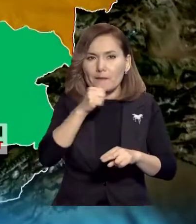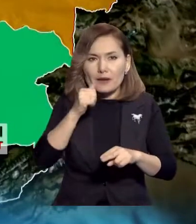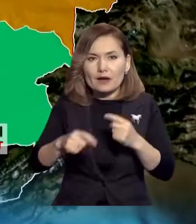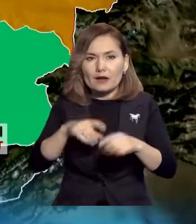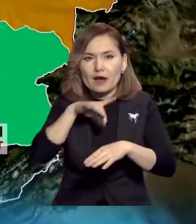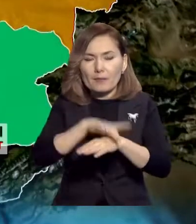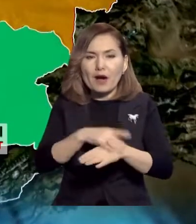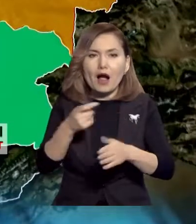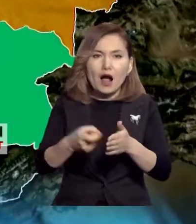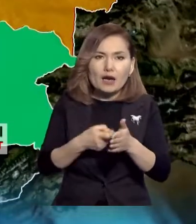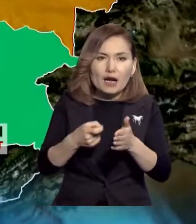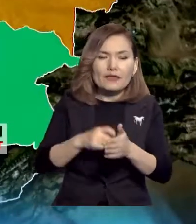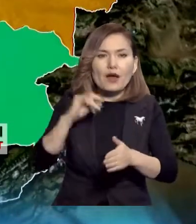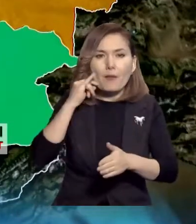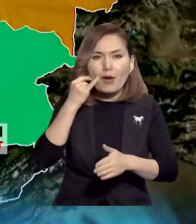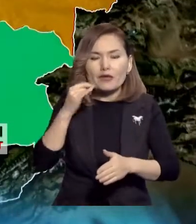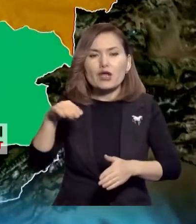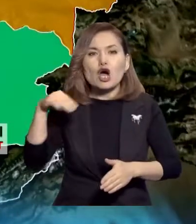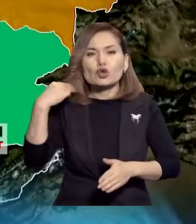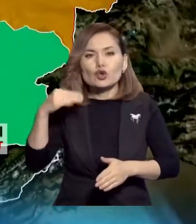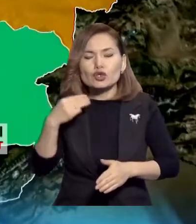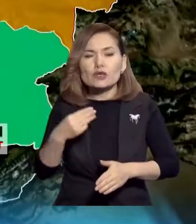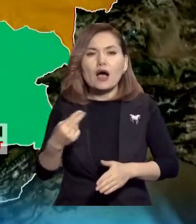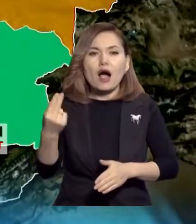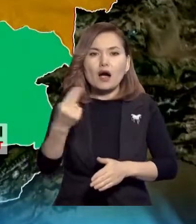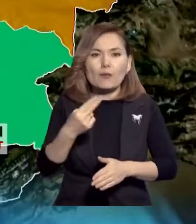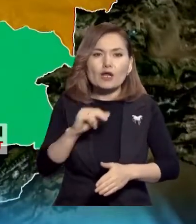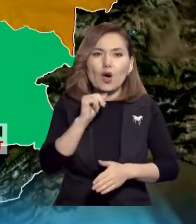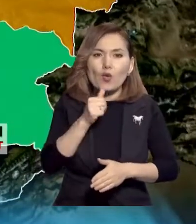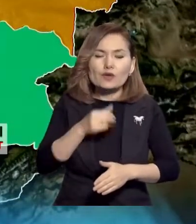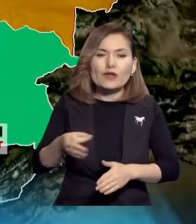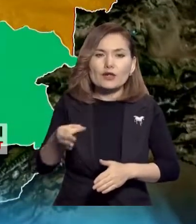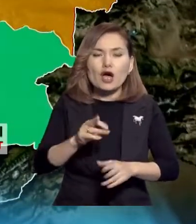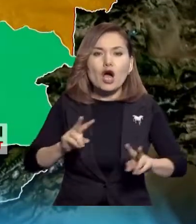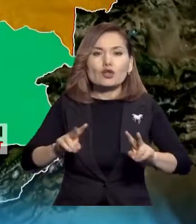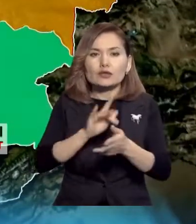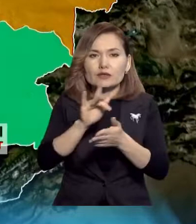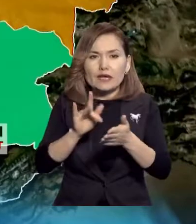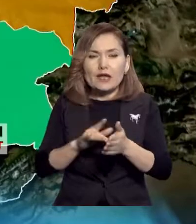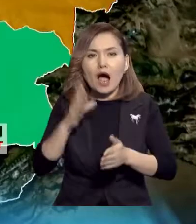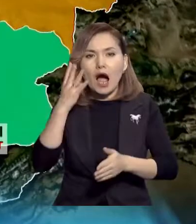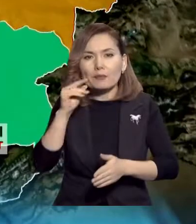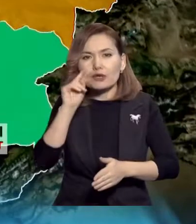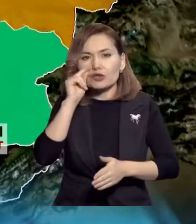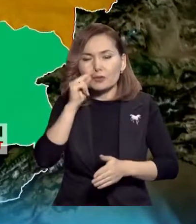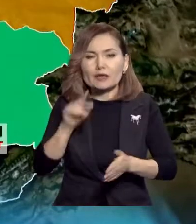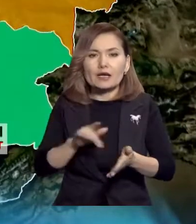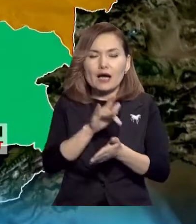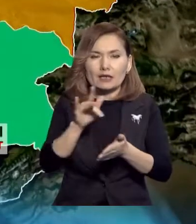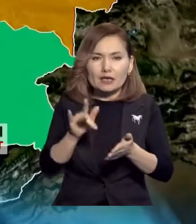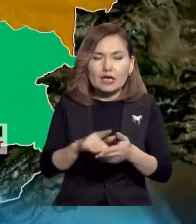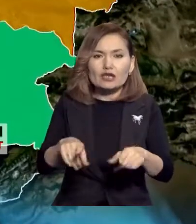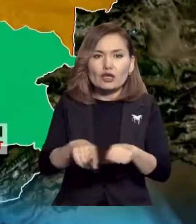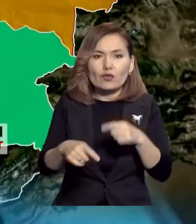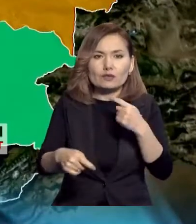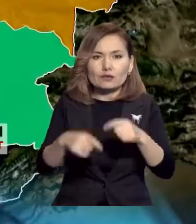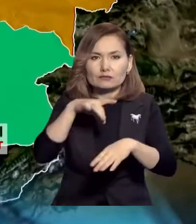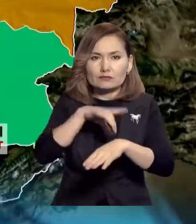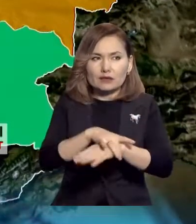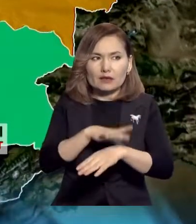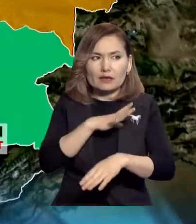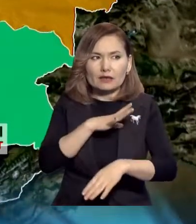фактілері Қарағанды, Павлодар, Түркістан, Ақмола, Қостанай облыстарында, Нұр-Сұлтан, Алматы мен Шымкент қалаларында